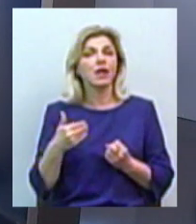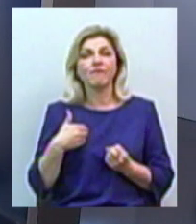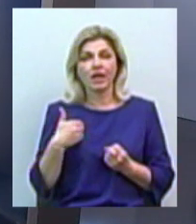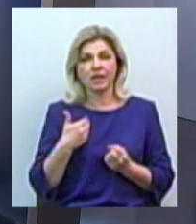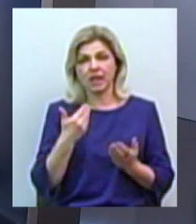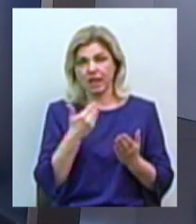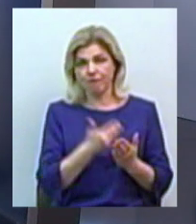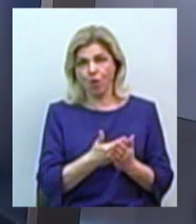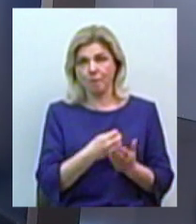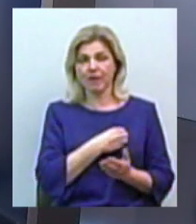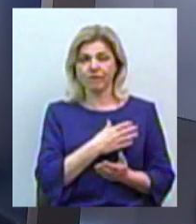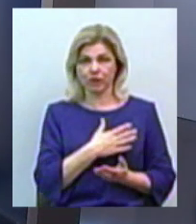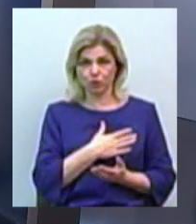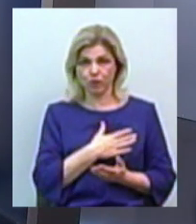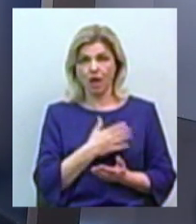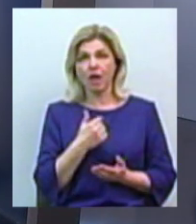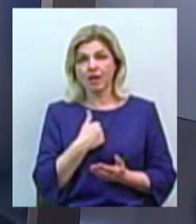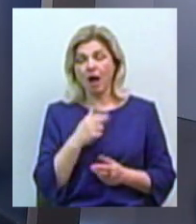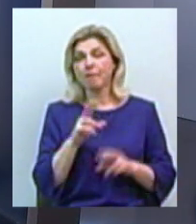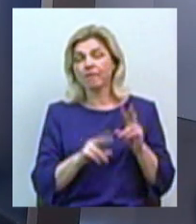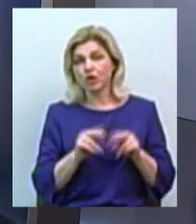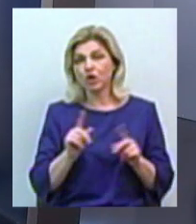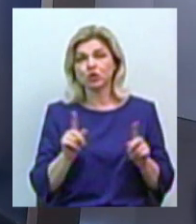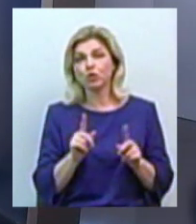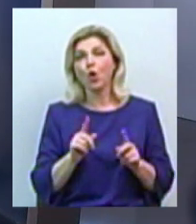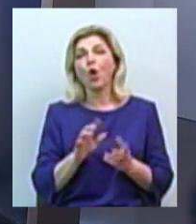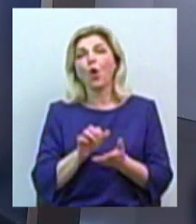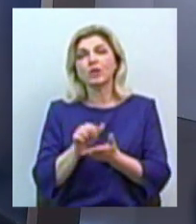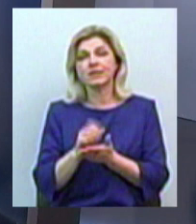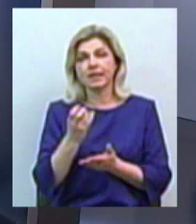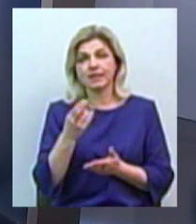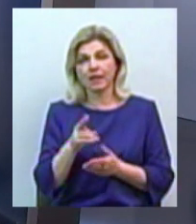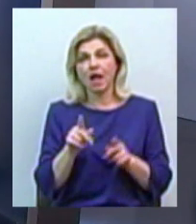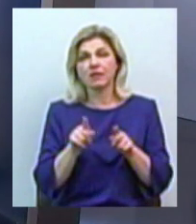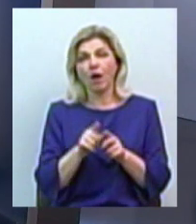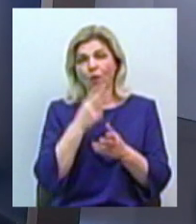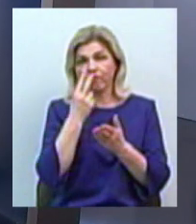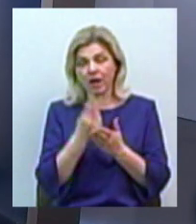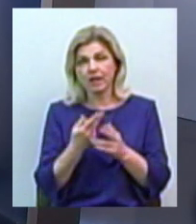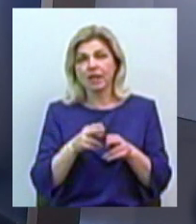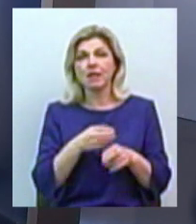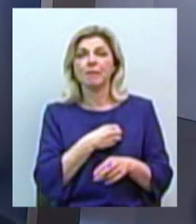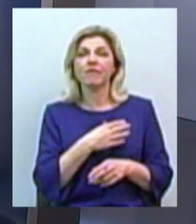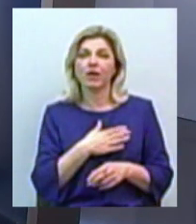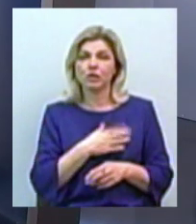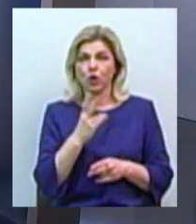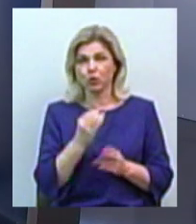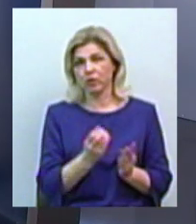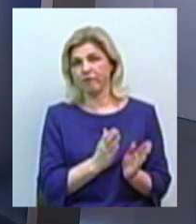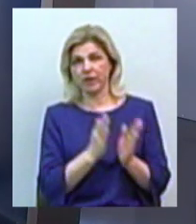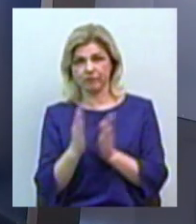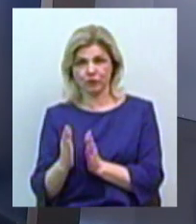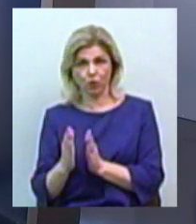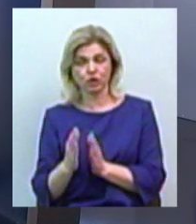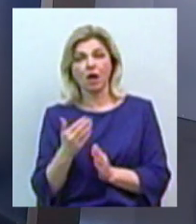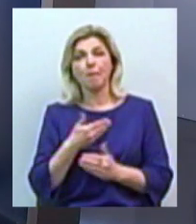приватизує. А я вважаю, що концесія в даному випадку і в даному вигляді – це майже приватизація, але відсрочена. І ми